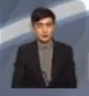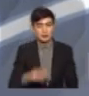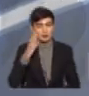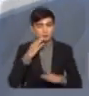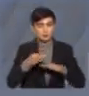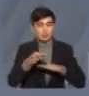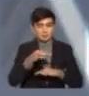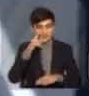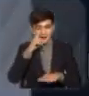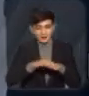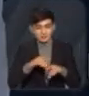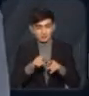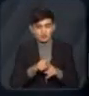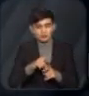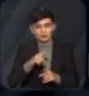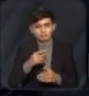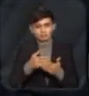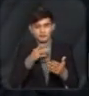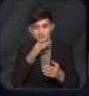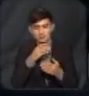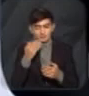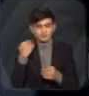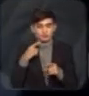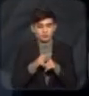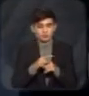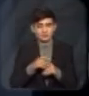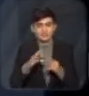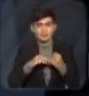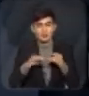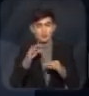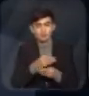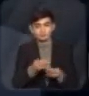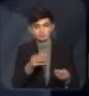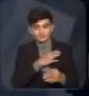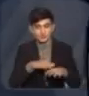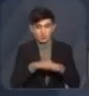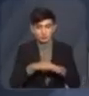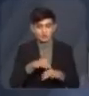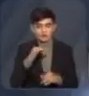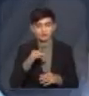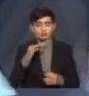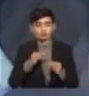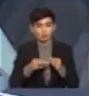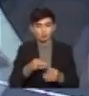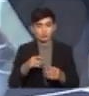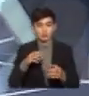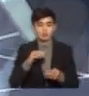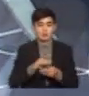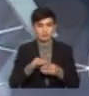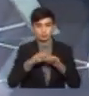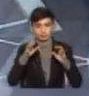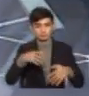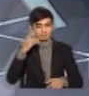Алматы облысының әкімдігі бірнеше жыл бұрын халыққа берілген жер телімдерін мемлекет меншігіне сот арқылы қайтарып алмақшы. Облыстық